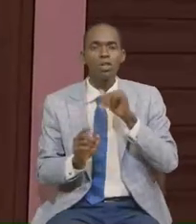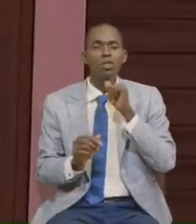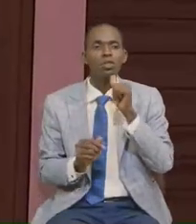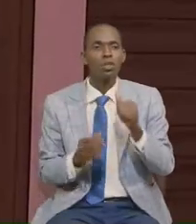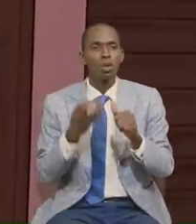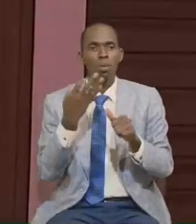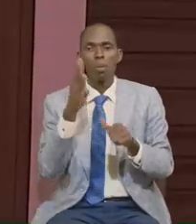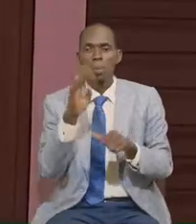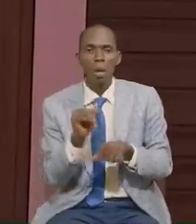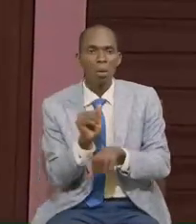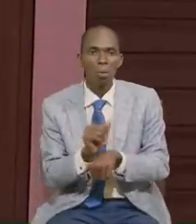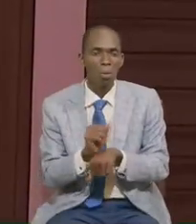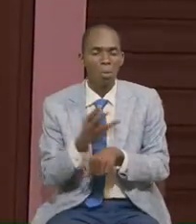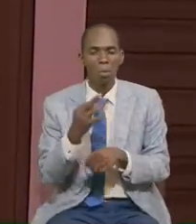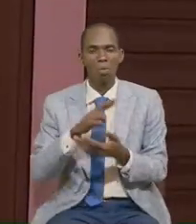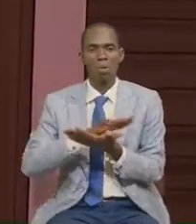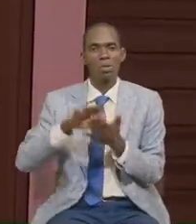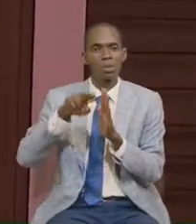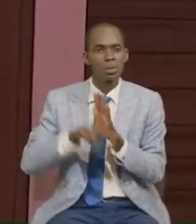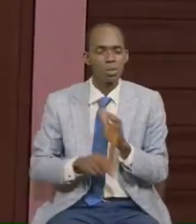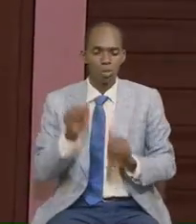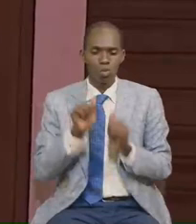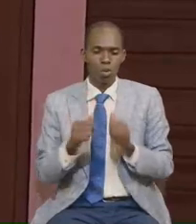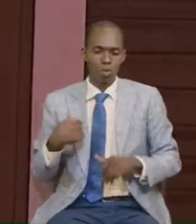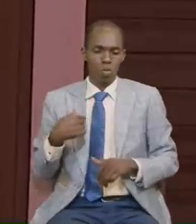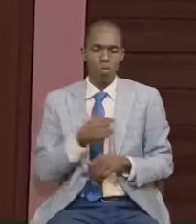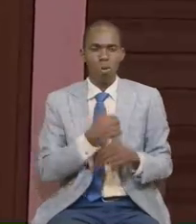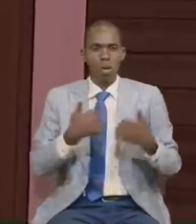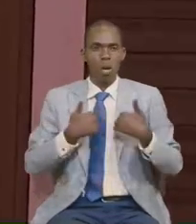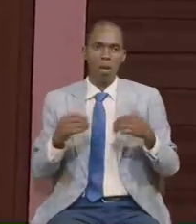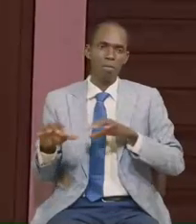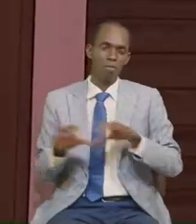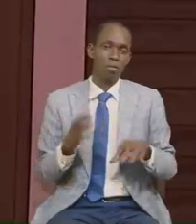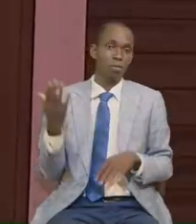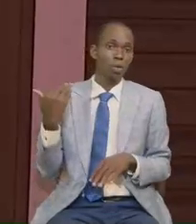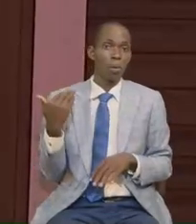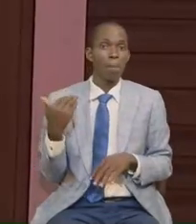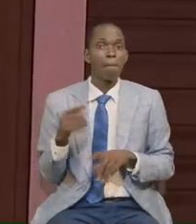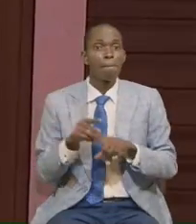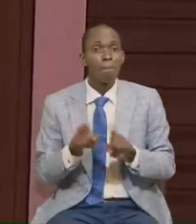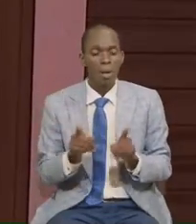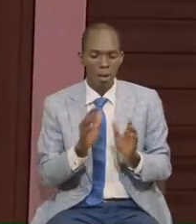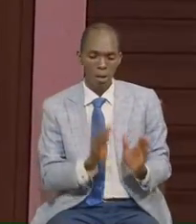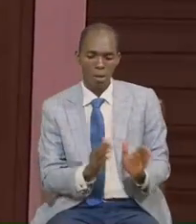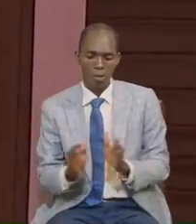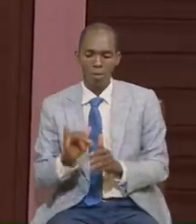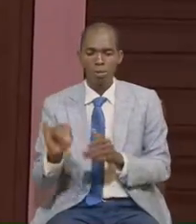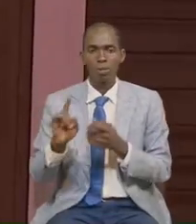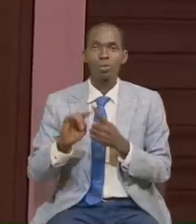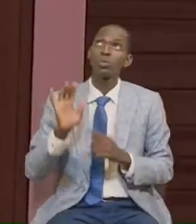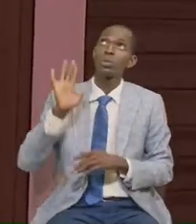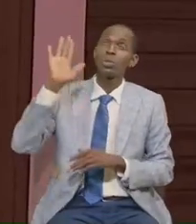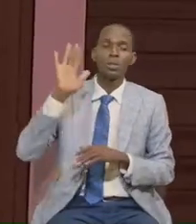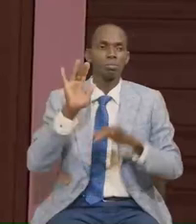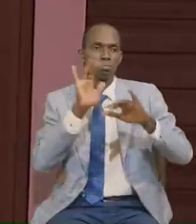il nous a sauvés non à cause des œuvres de justice que nous aurions faites, nous n'en avons aucune, mais selon sa miséricorde, il nous a sauvés par